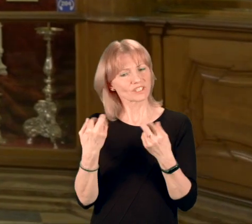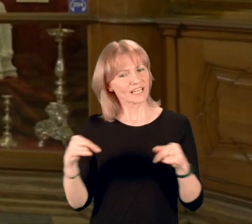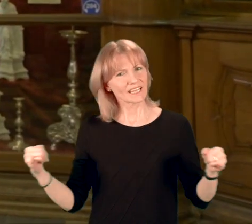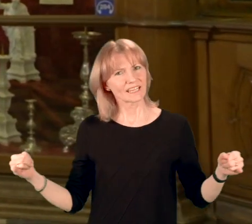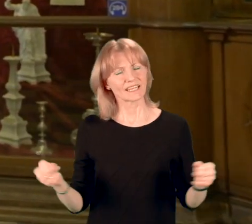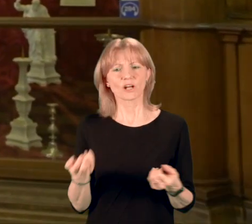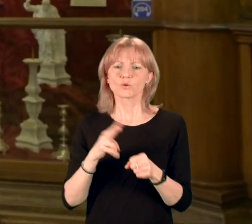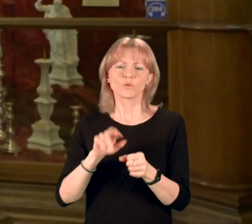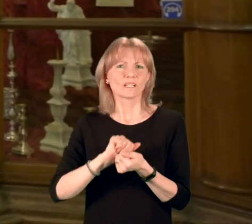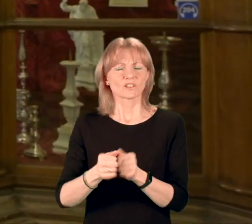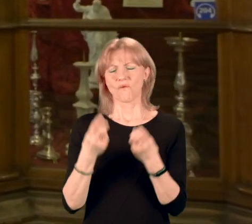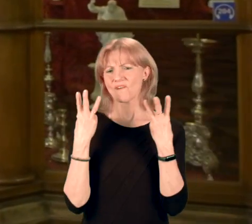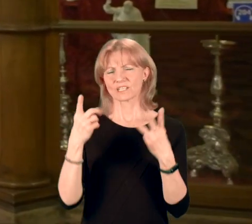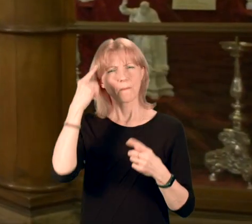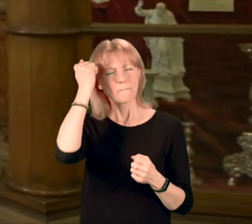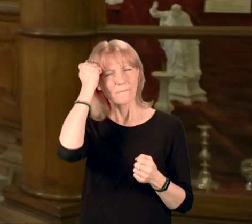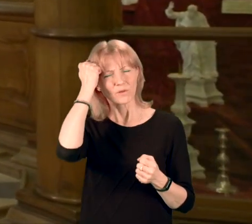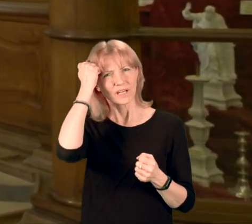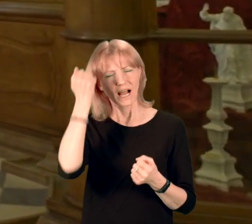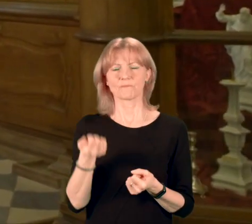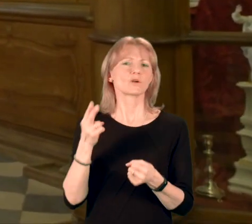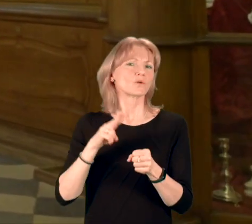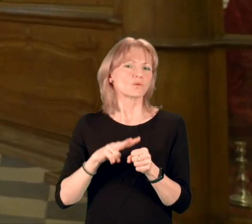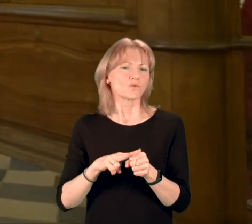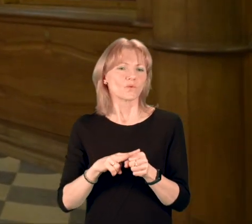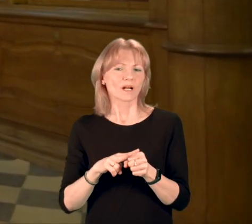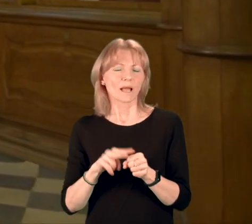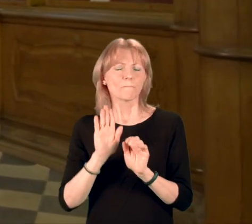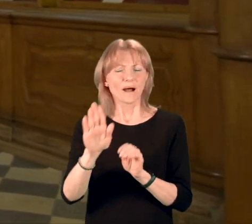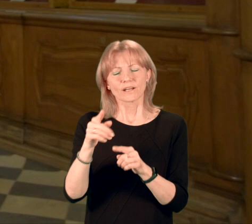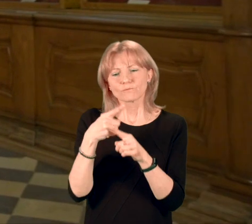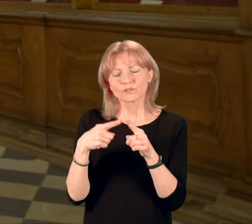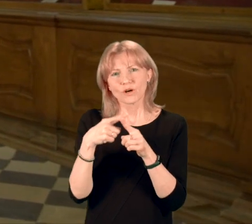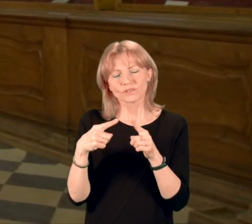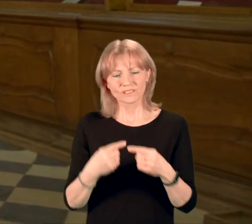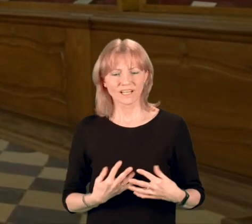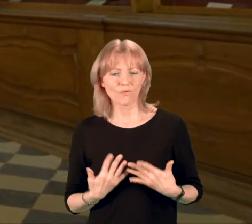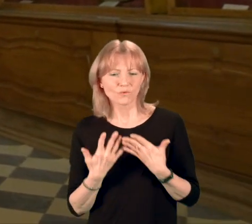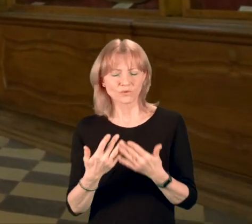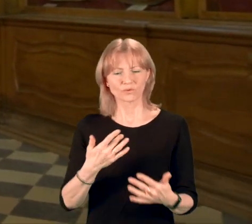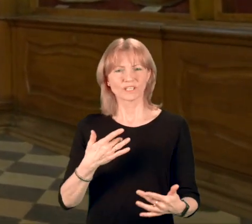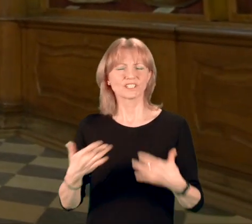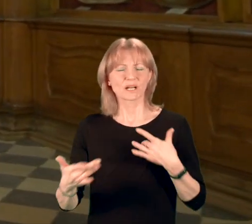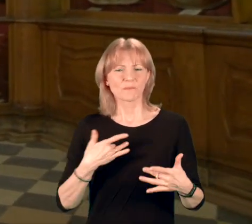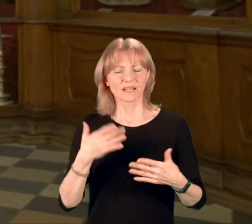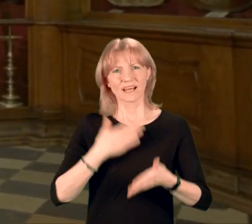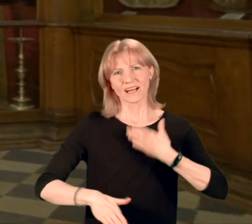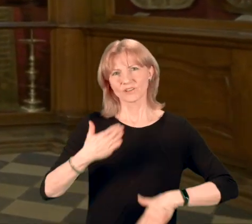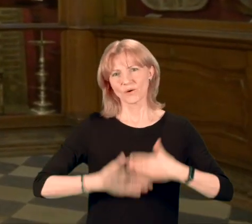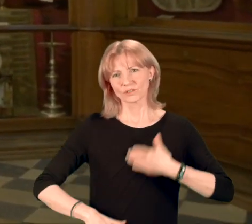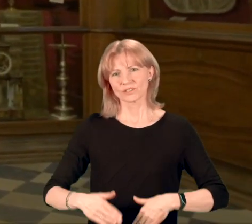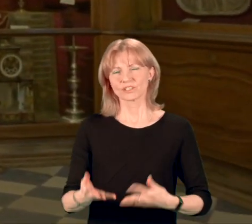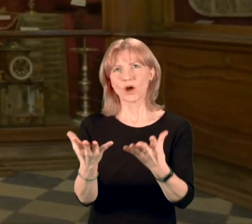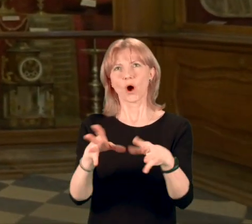walor głównie pamiątkowy i emocjonalny, będąc nośnikami cząstki ludzkiego życia, cierpienia, radości,